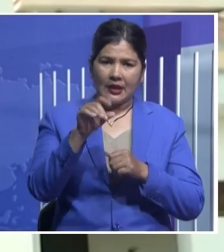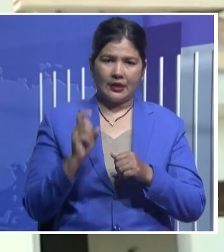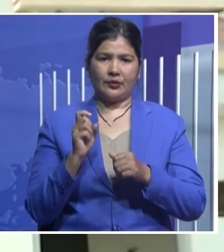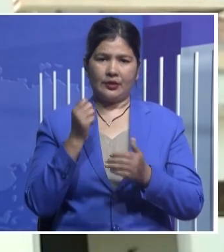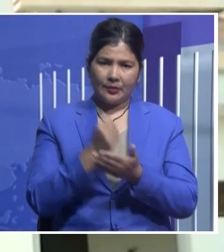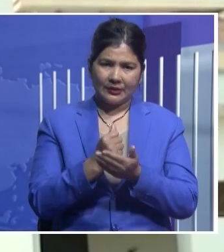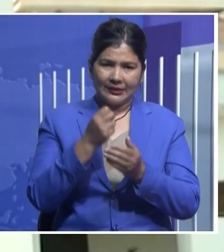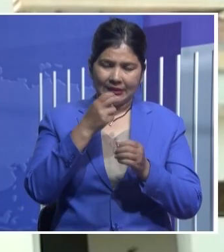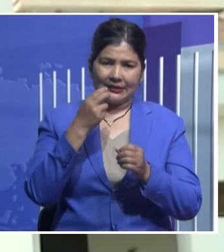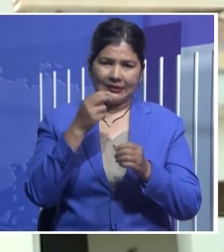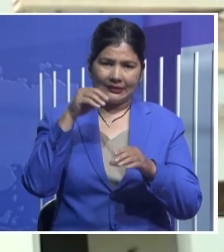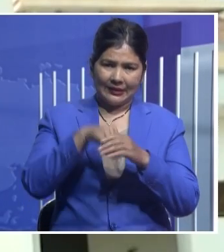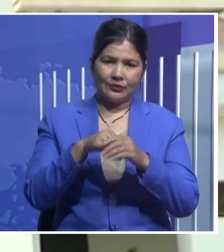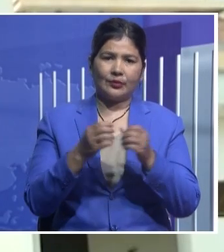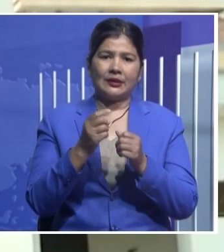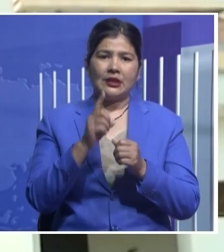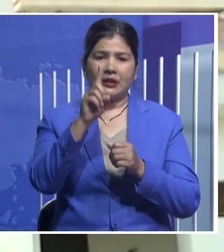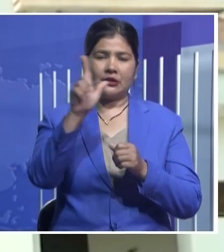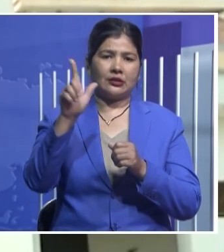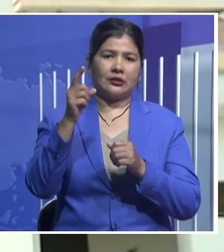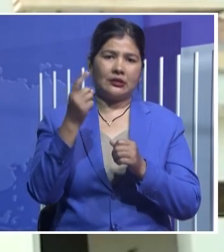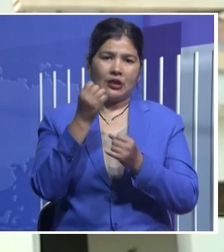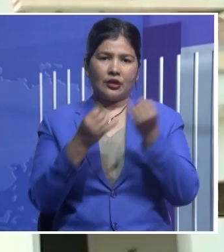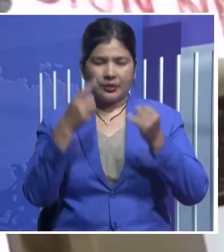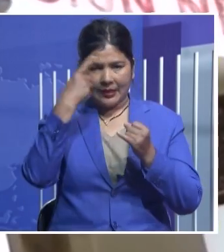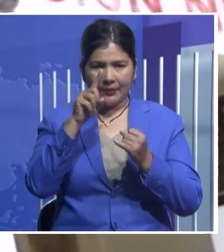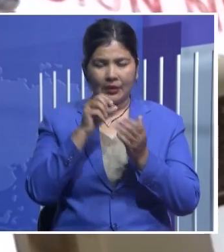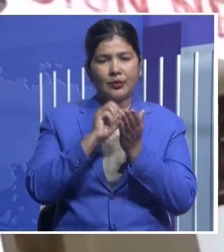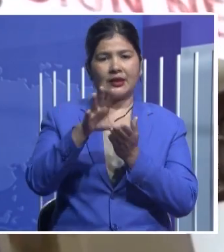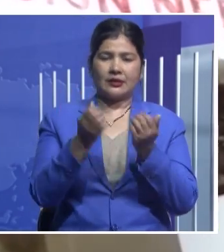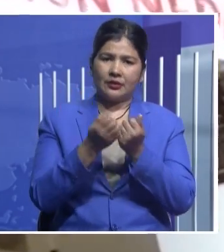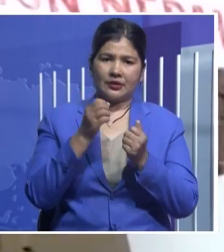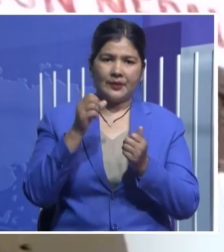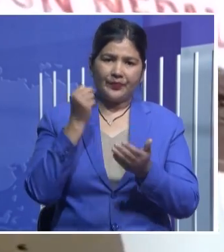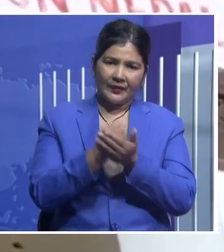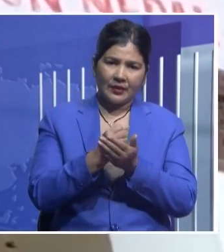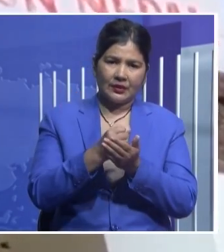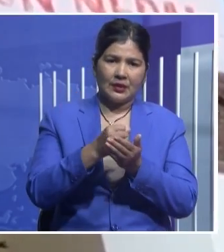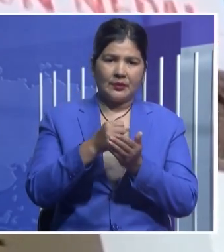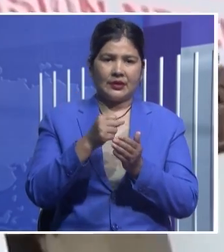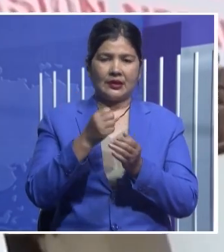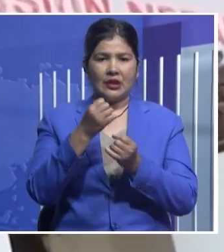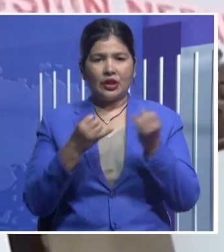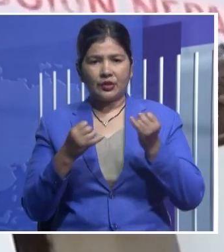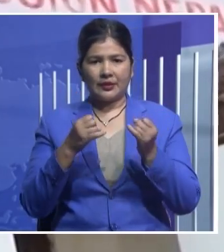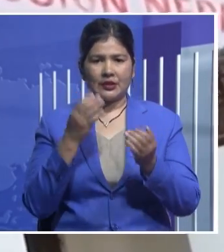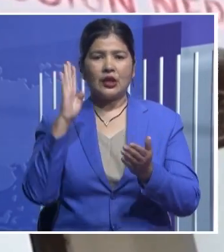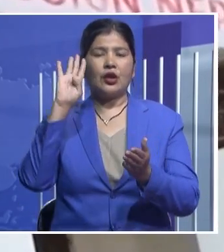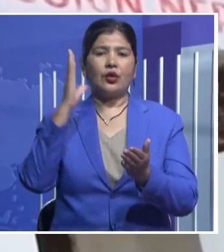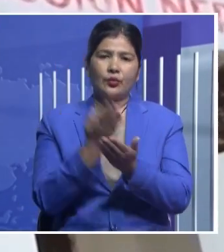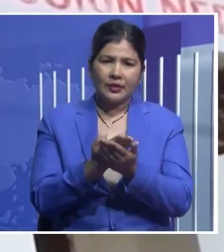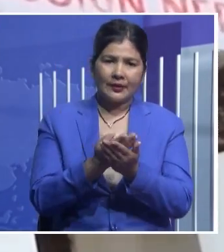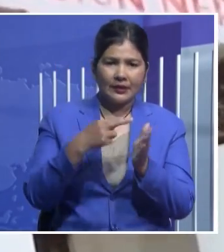हुनुभन्दा 17 दिन अघि उम्मेदवारको अन्तिम नामावली प्रकाशन गर्नेछ। मतपत्रमा अन्तिम नामावली बमोजिमका उम्मेदवार र चुनाव चिन्ह